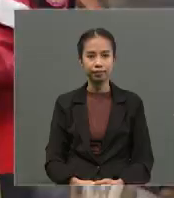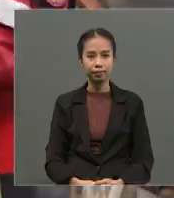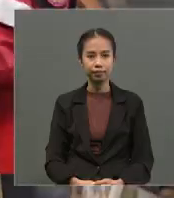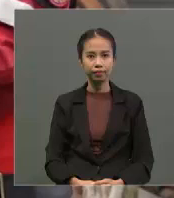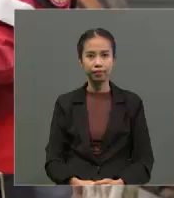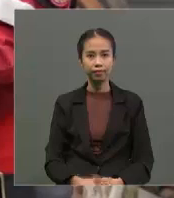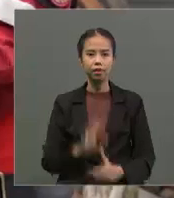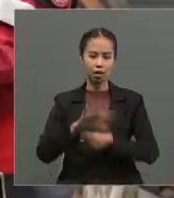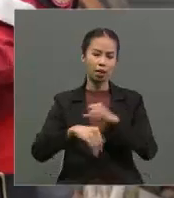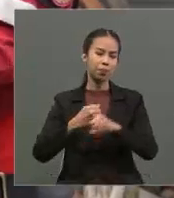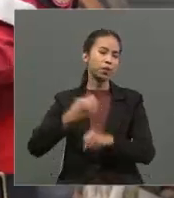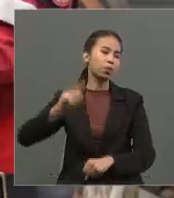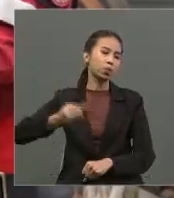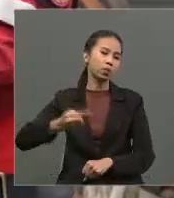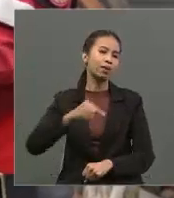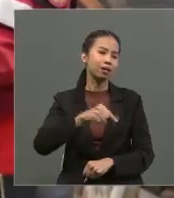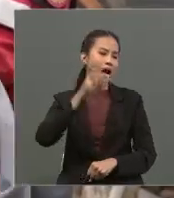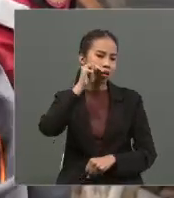ทุกปีน้ำตรงนี้มันจะขังไง